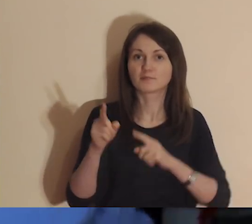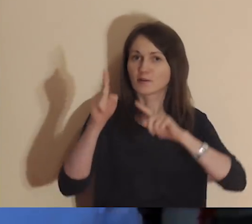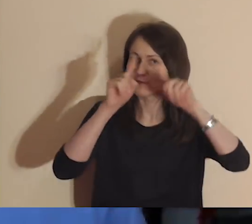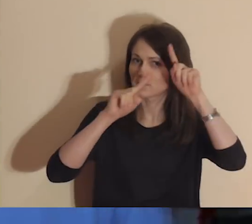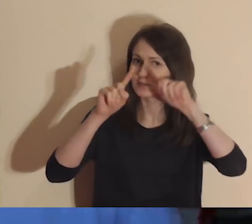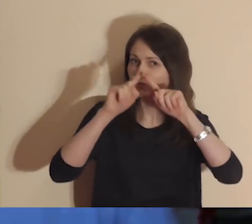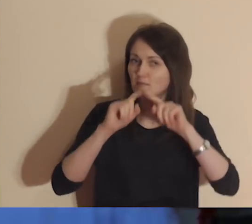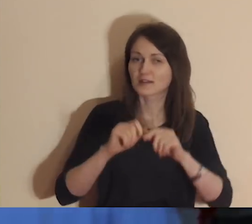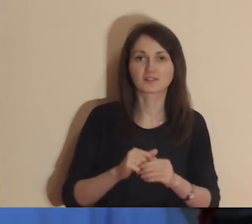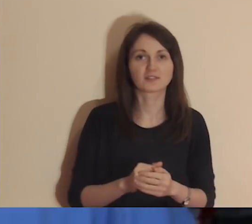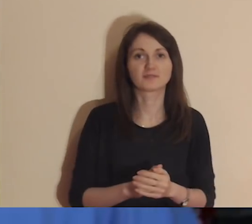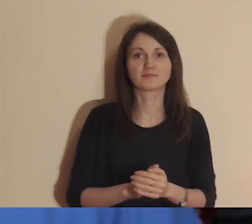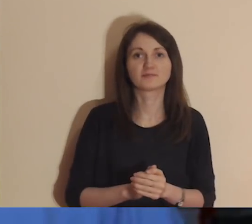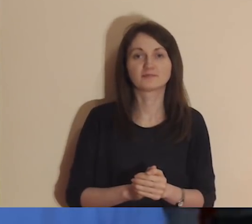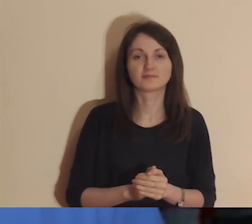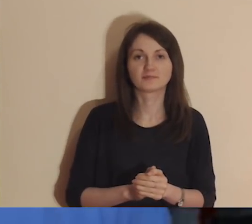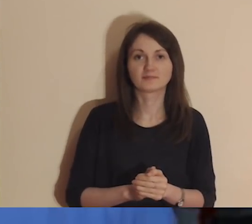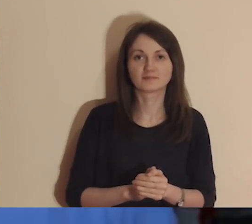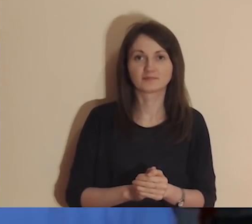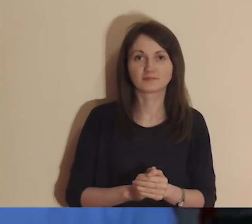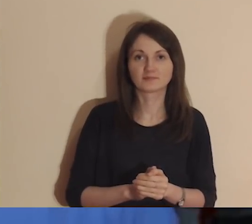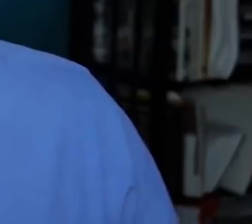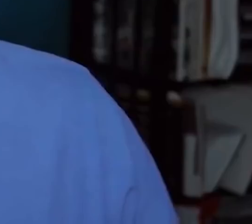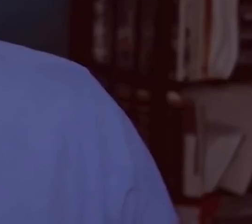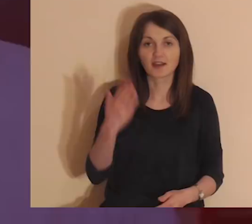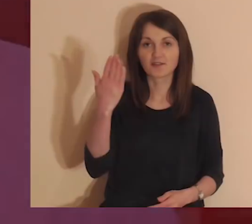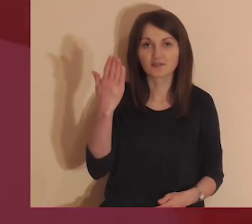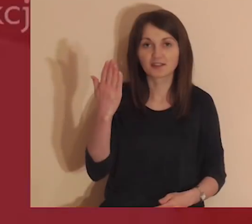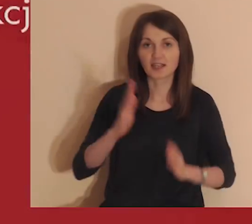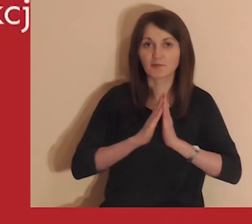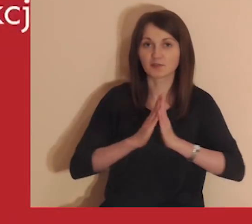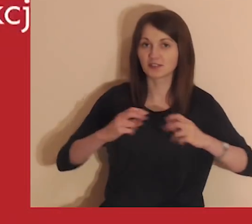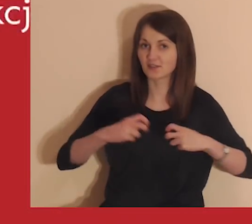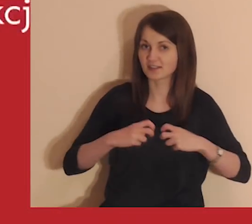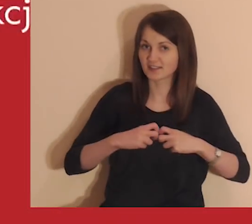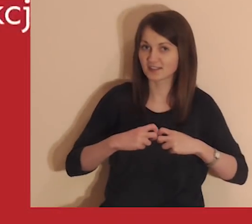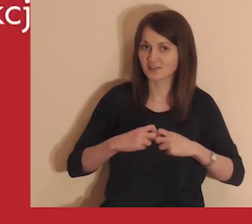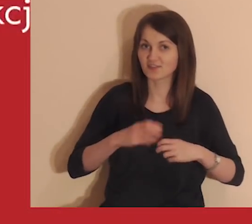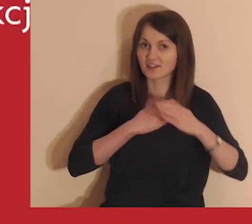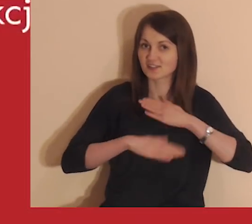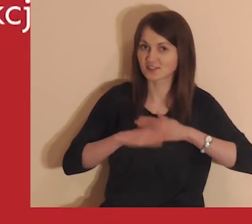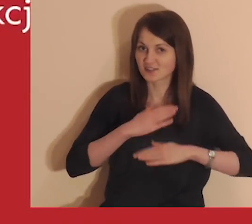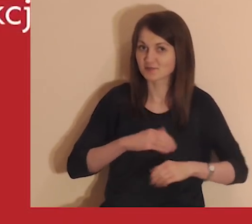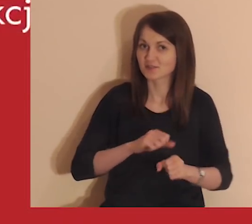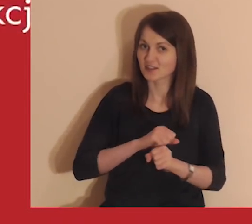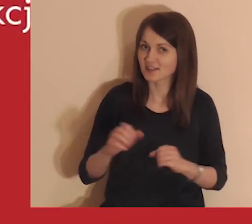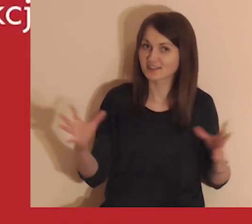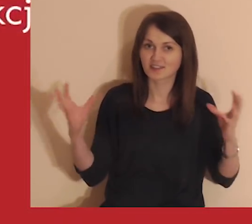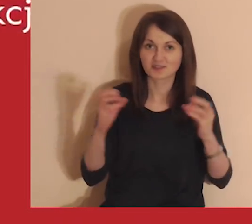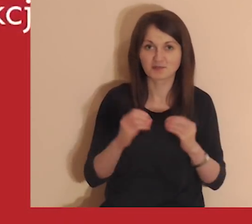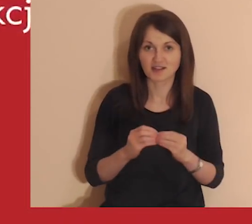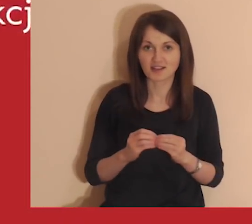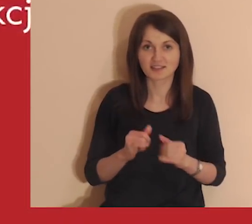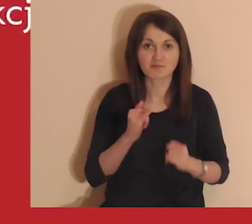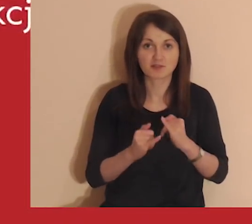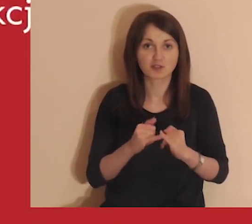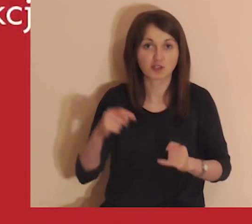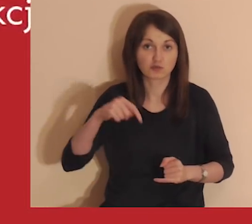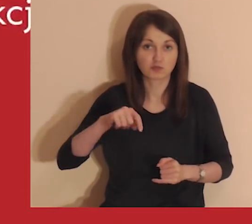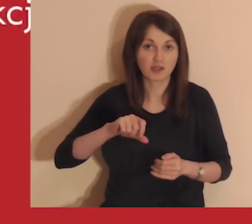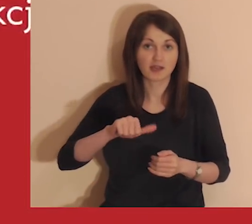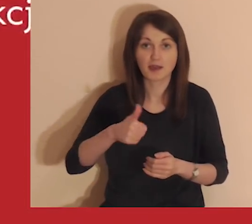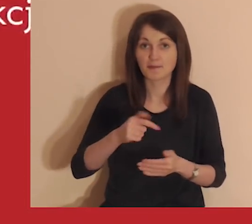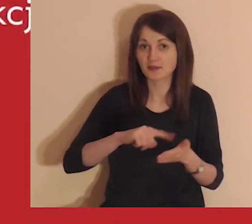zapraszam do wprowadzenia, a później będziemy tłumaczyć, o czym jest Ewangelia. Witaj na medytacji online. Cieszymy się, że jesteś z